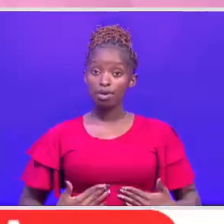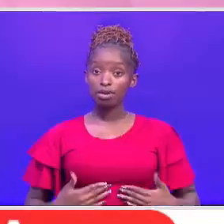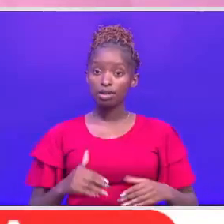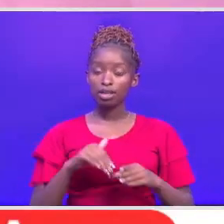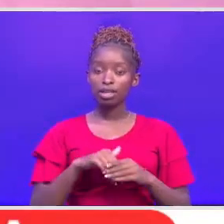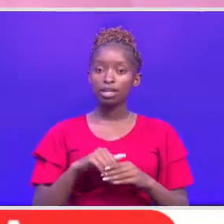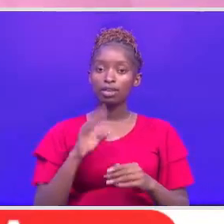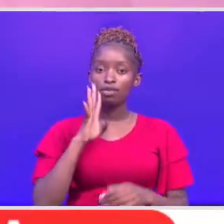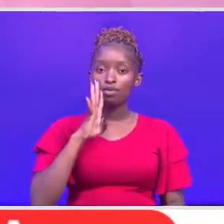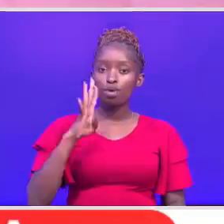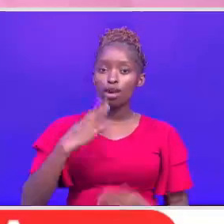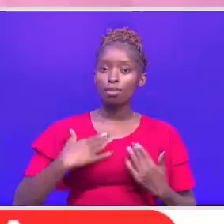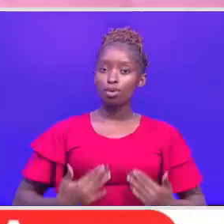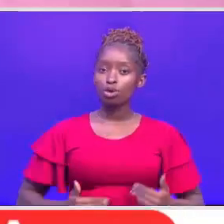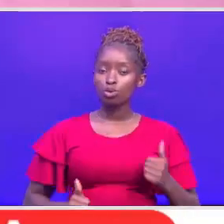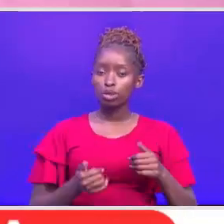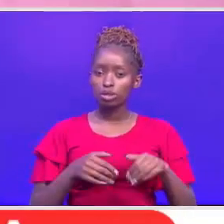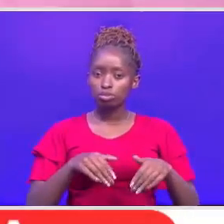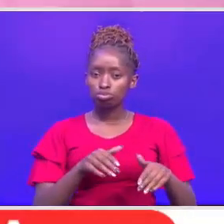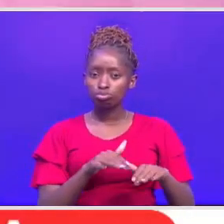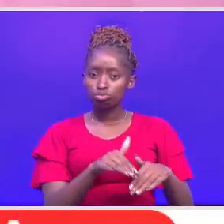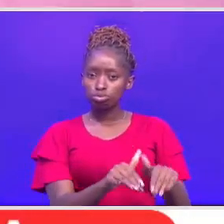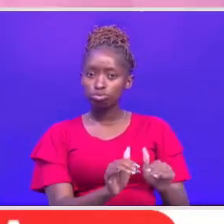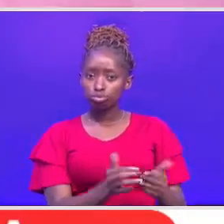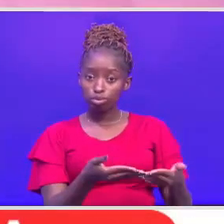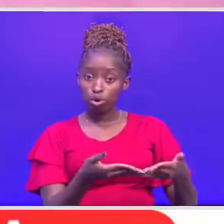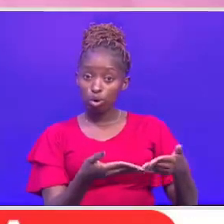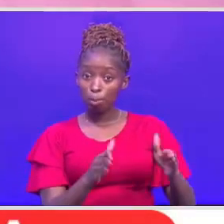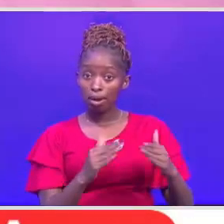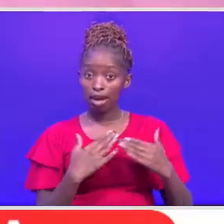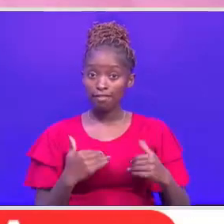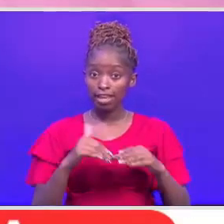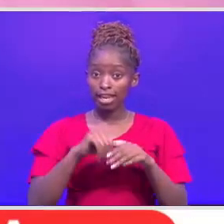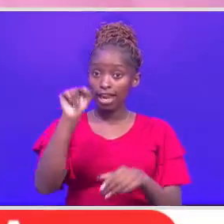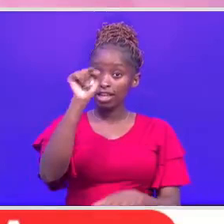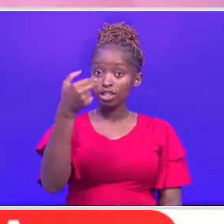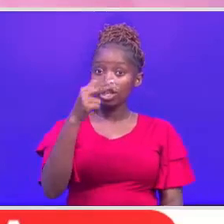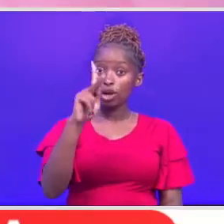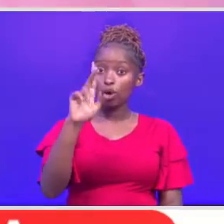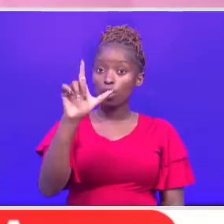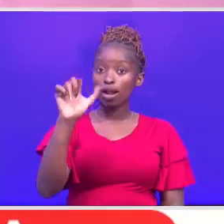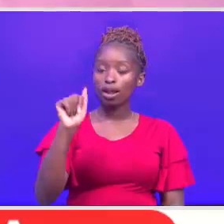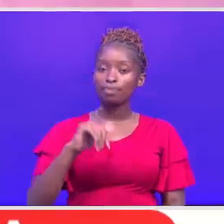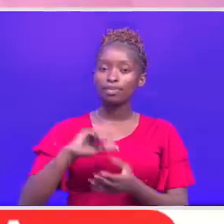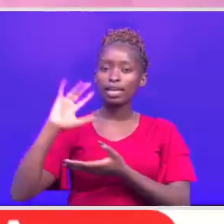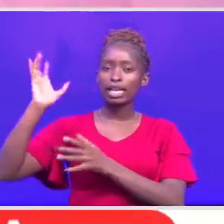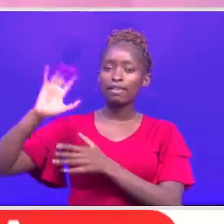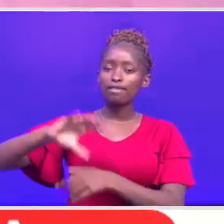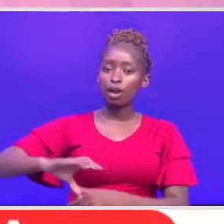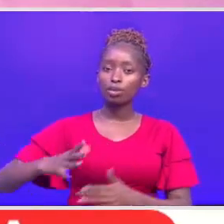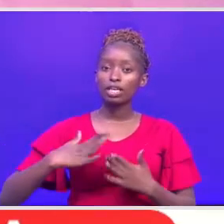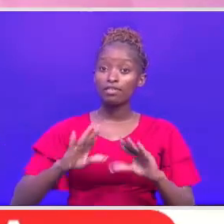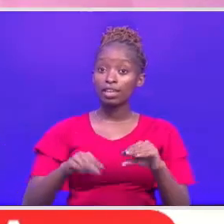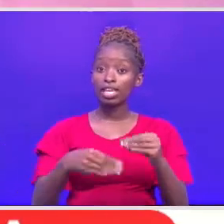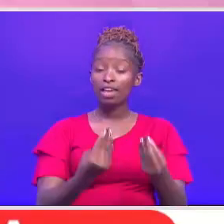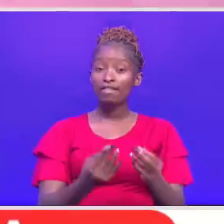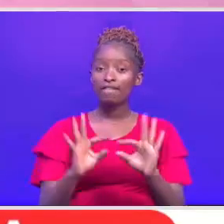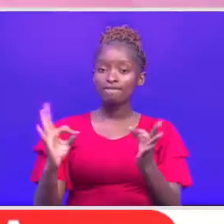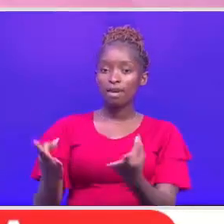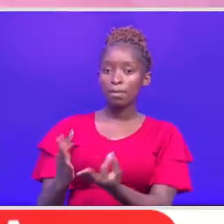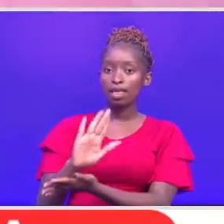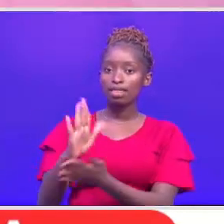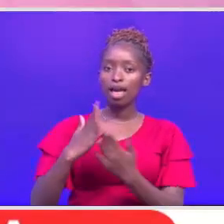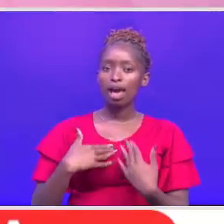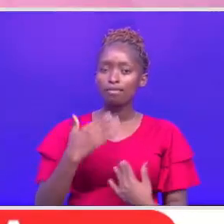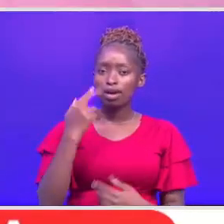Zaidi ya 400 iliyofukuliwa katika msitu wa Shakahola, kaunti ya Kilifi, imepeanwa kwa familia zao kwa ajili ya mazishi.